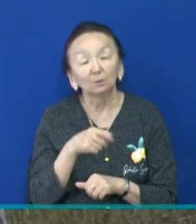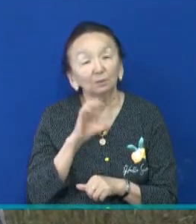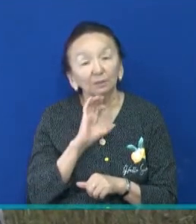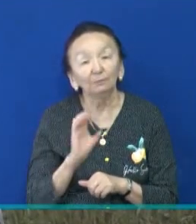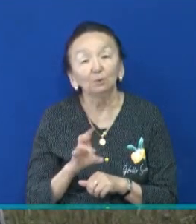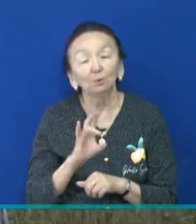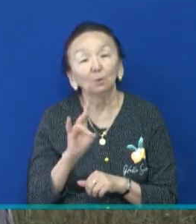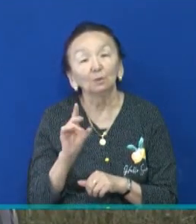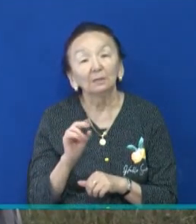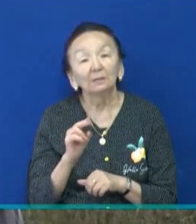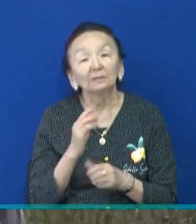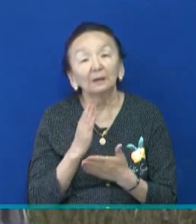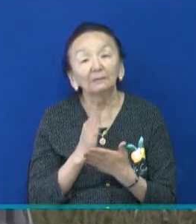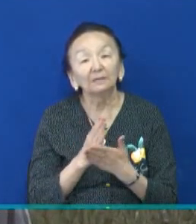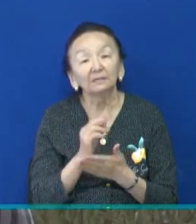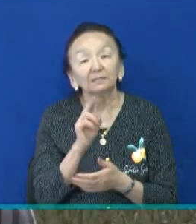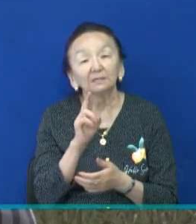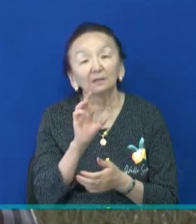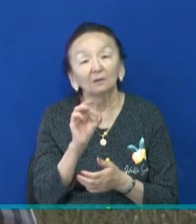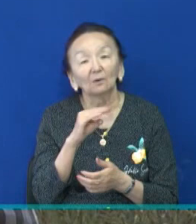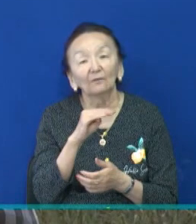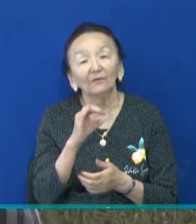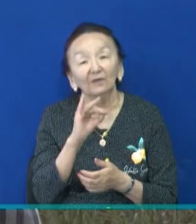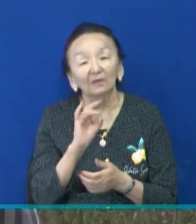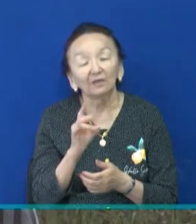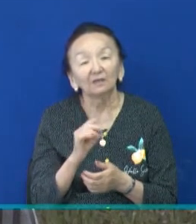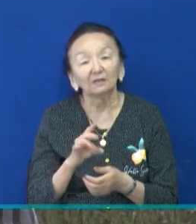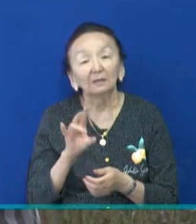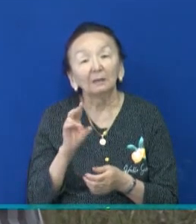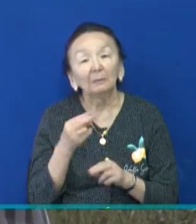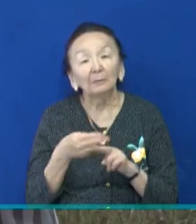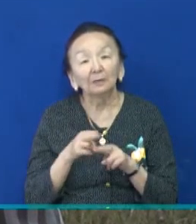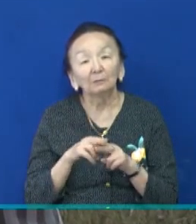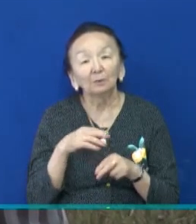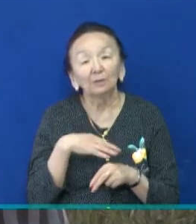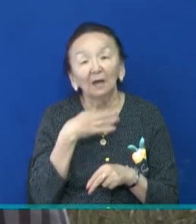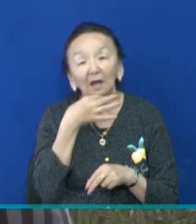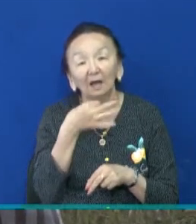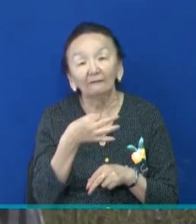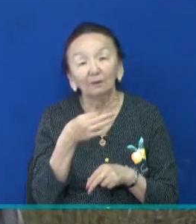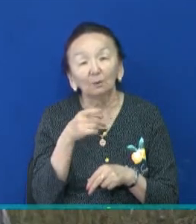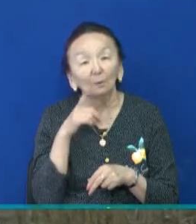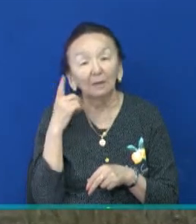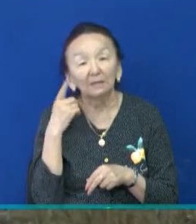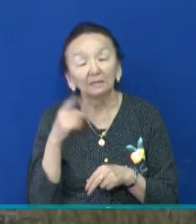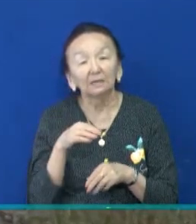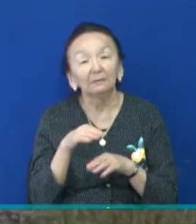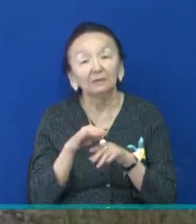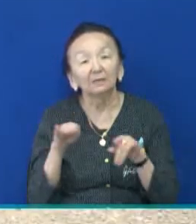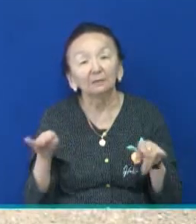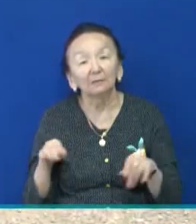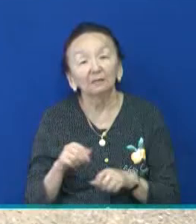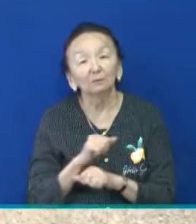Құрамында кофеин және денсаулыққа зиянды басқа да қоздырғыштар бар. Сондықтан мен балаларға да ересектерге де тұтынуға кеңес